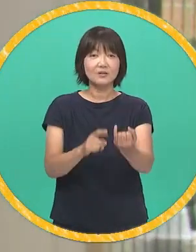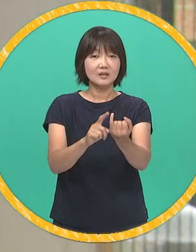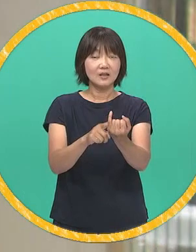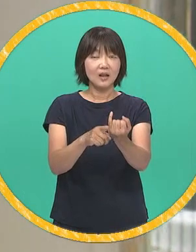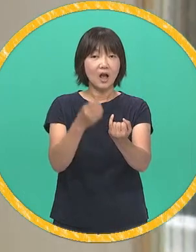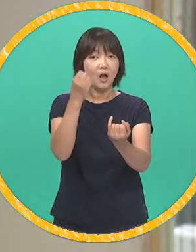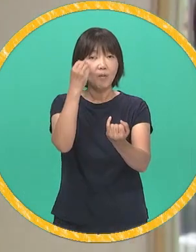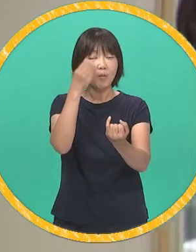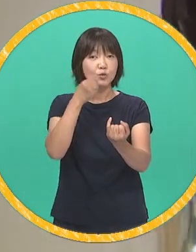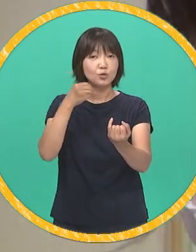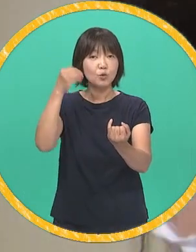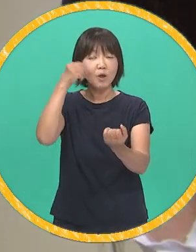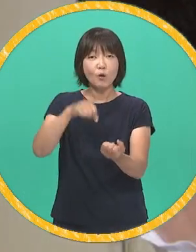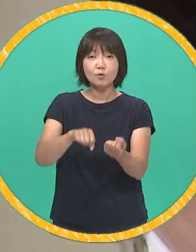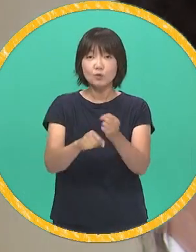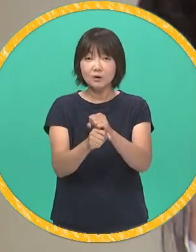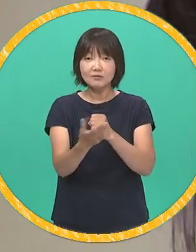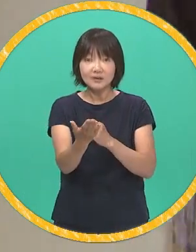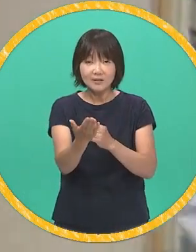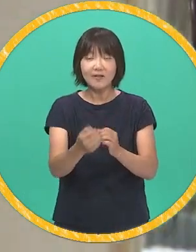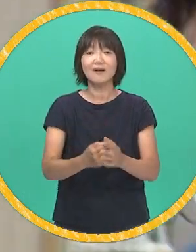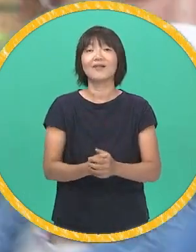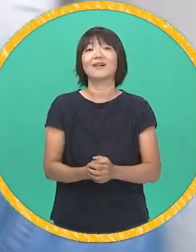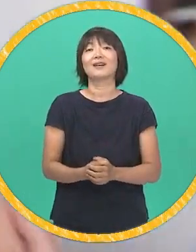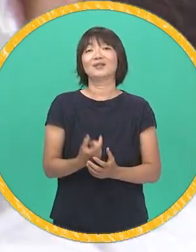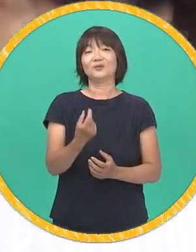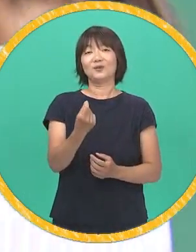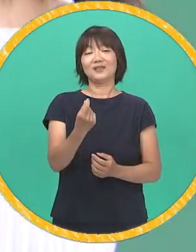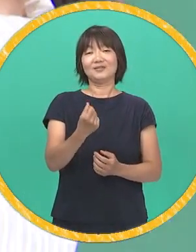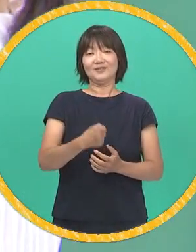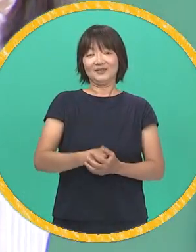もボル市の web 活された方ですかはいそうですわ